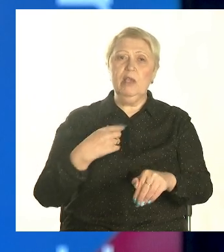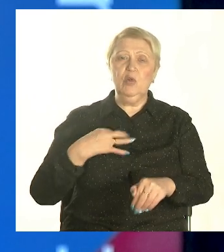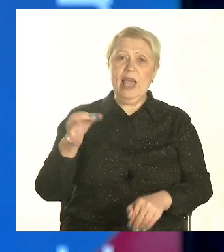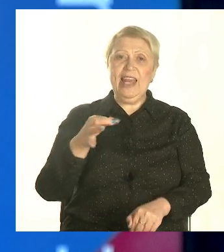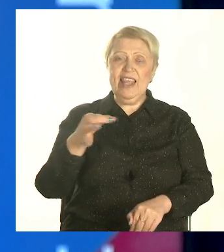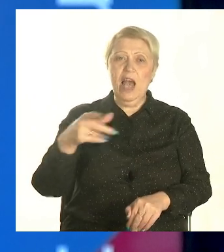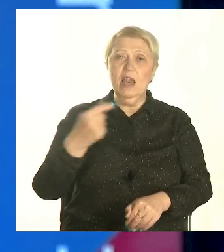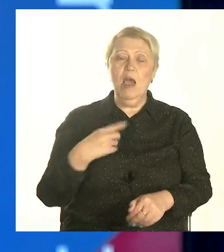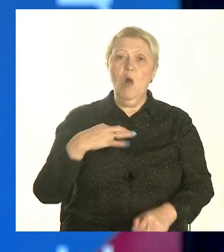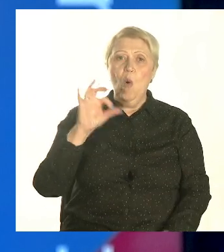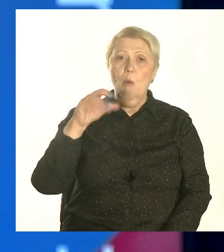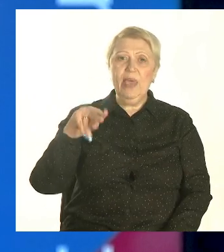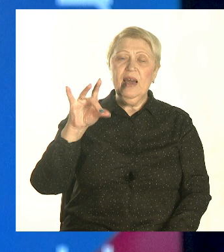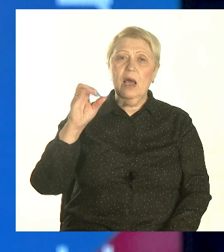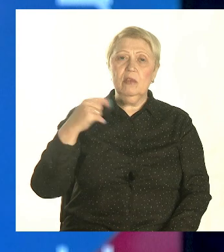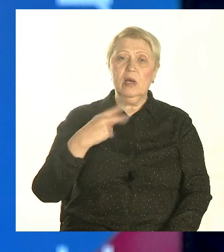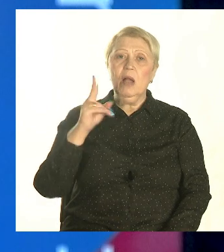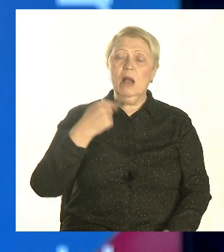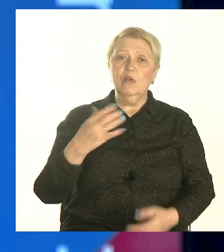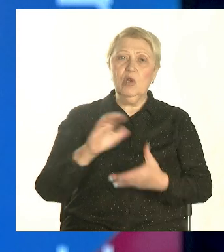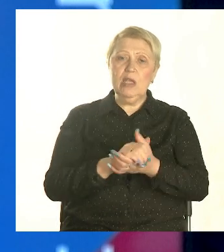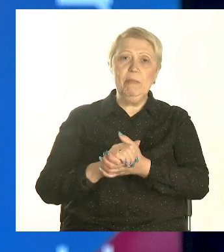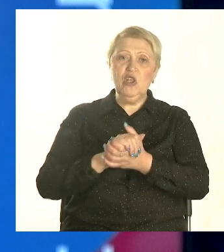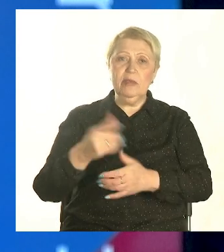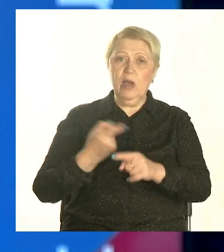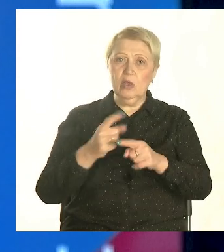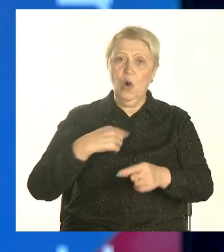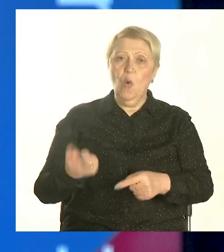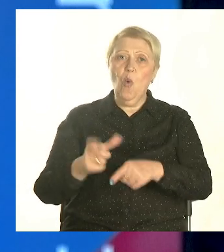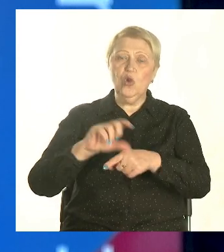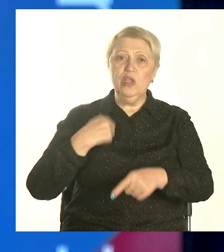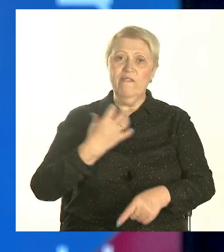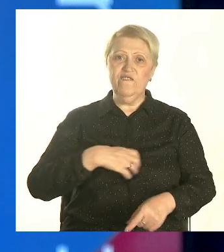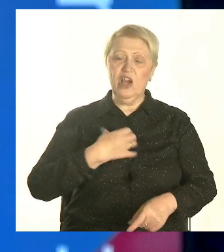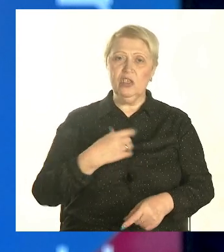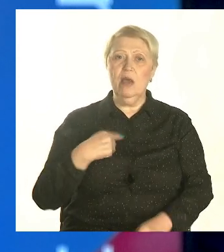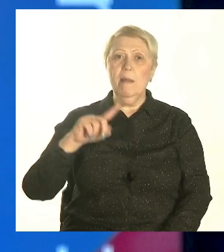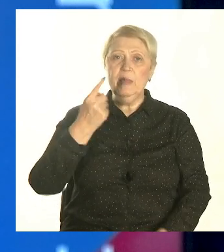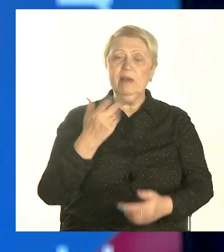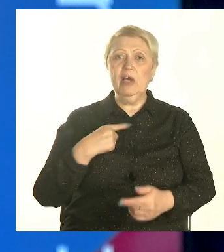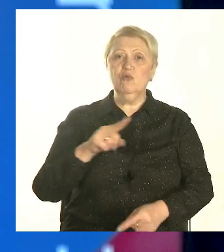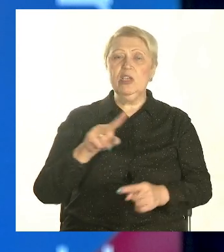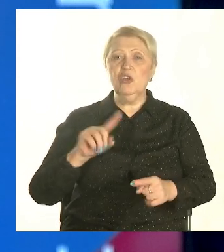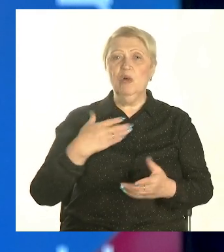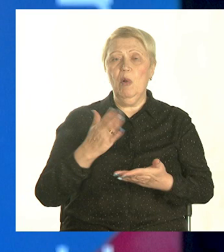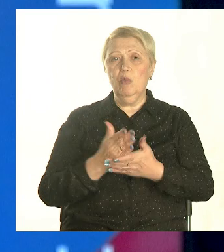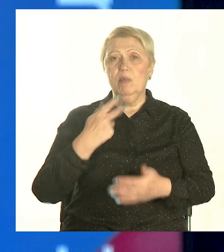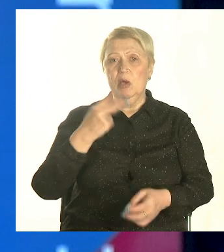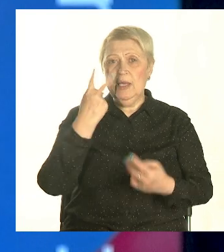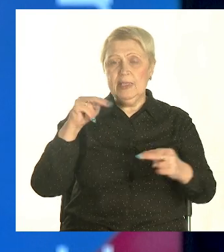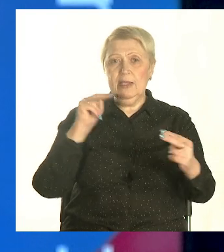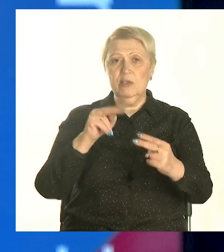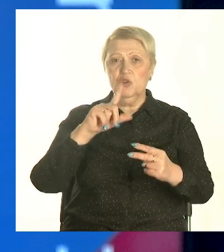нас, как общественников, это очень важно, потому что первое, зачем мы сегодня будем следить, за тем, чтобы при